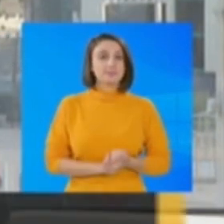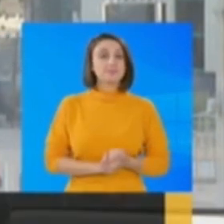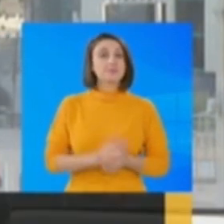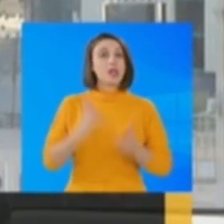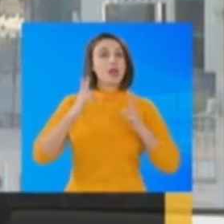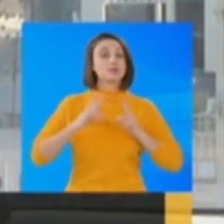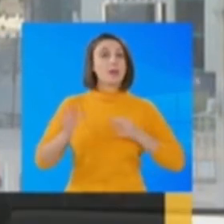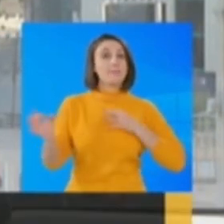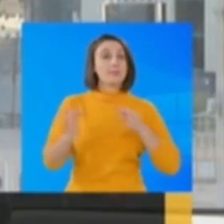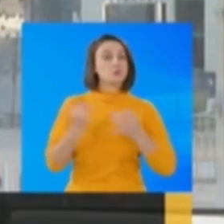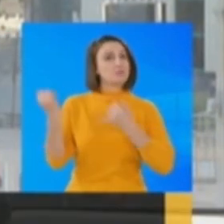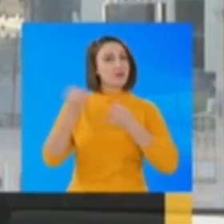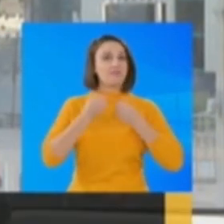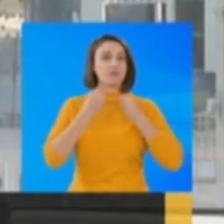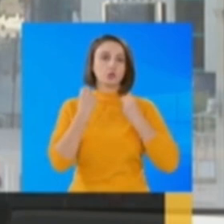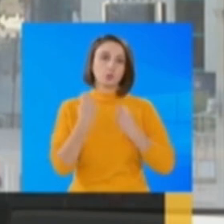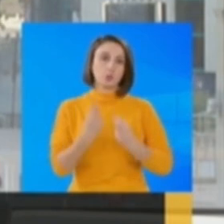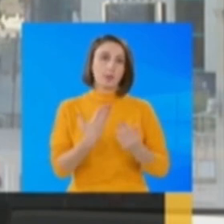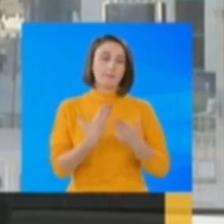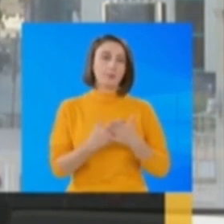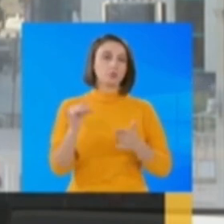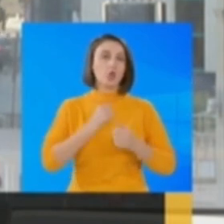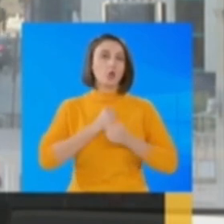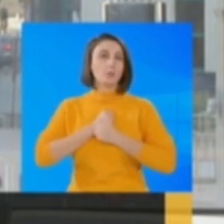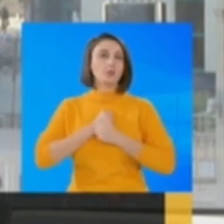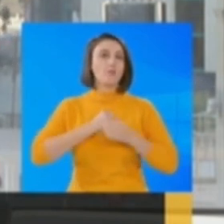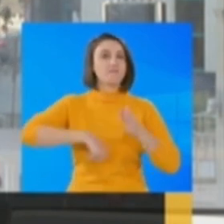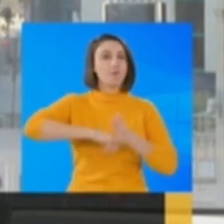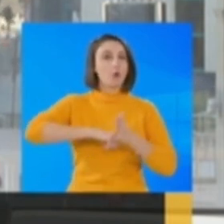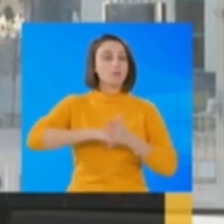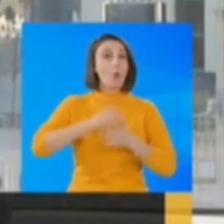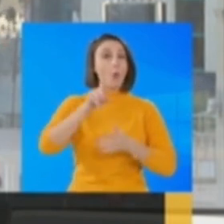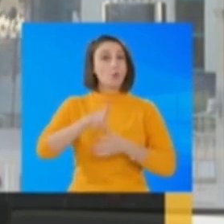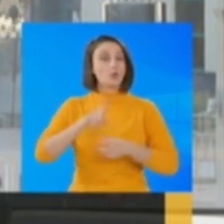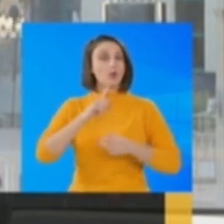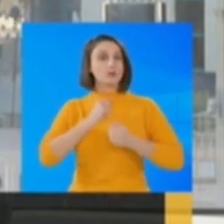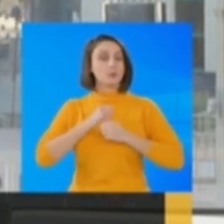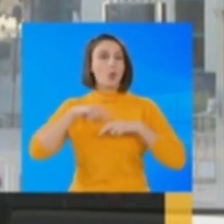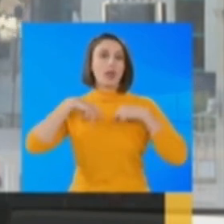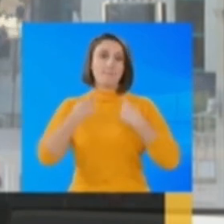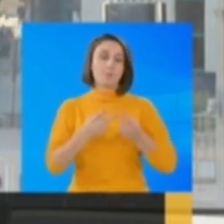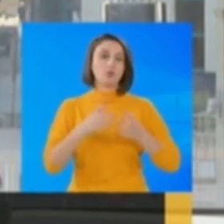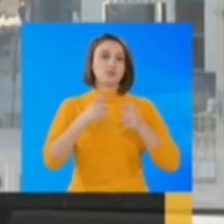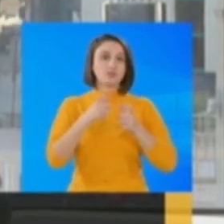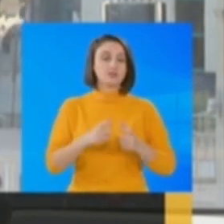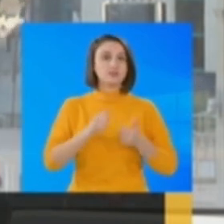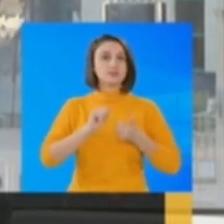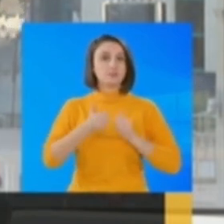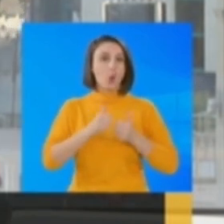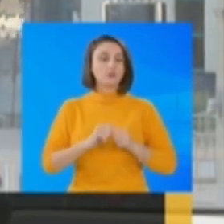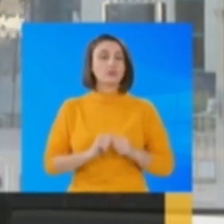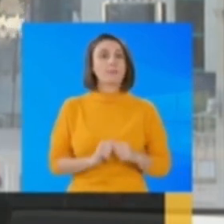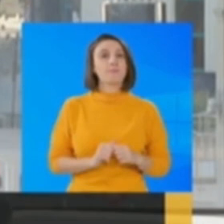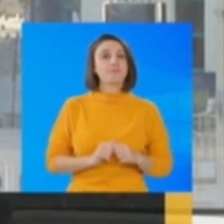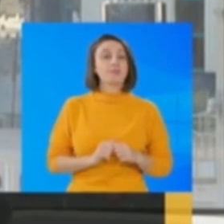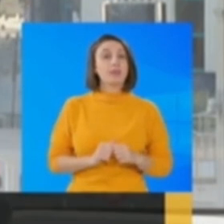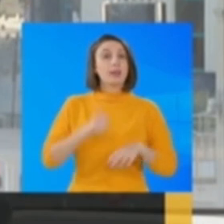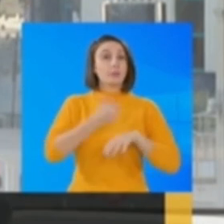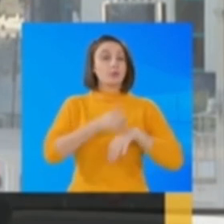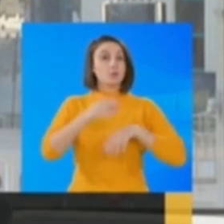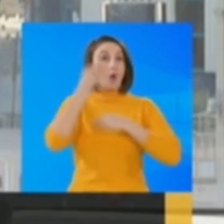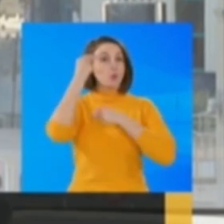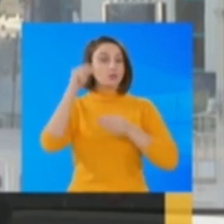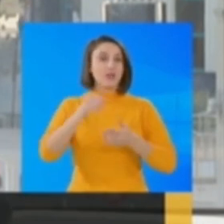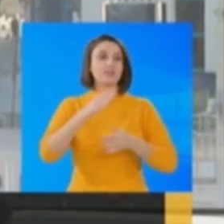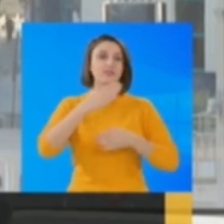Mulțumesc, Andrei. Relaxarea măsurilor vine cu vești bune și pentru microbiști. În doar o lună, suporterii vor reveni pe stadioane. Premierul Florin Câțu a anunțat